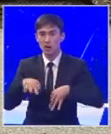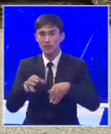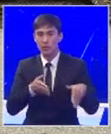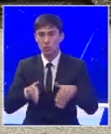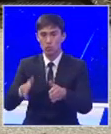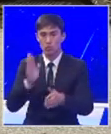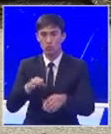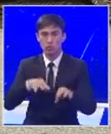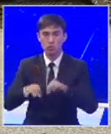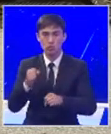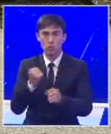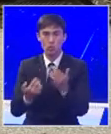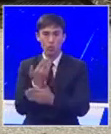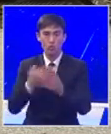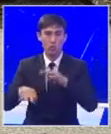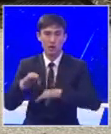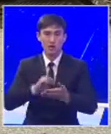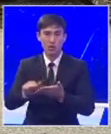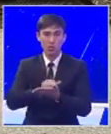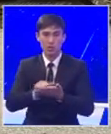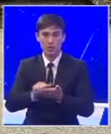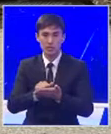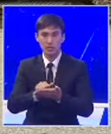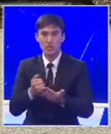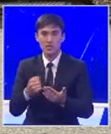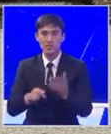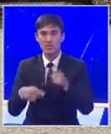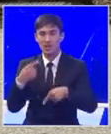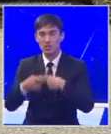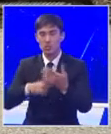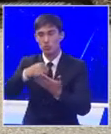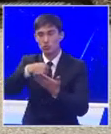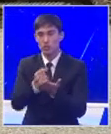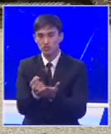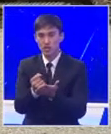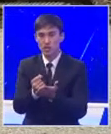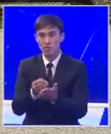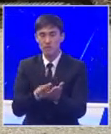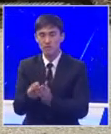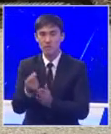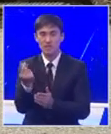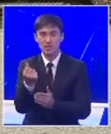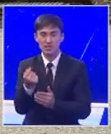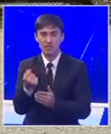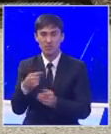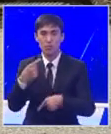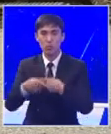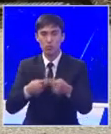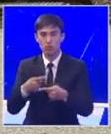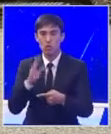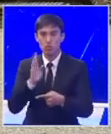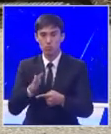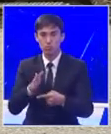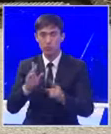будут разрабатываться новые проектно-сметные документации с дальнейшим утверждением и выделением финансирования, после чего